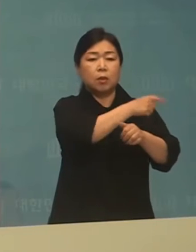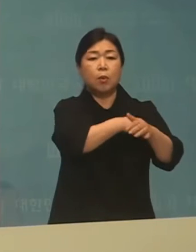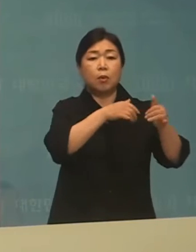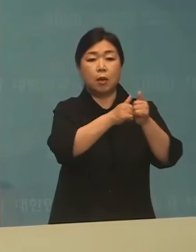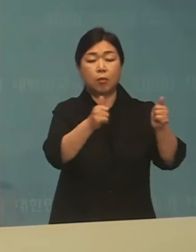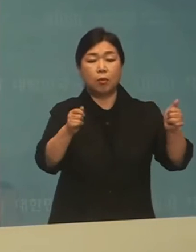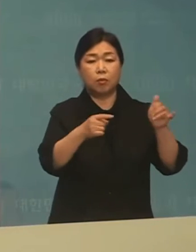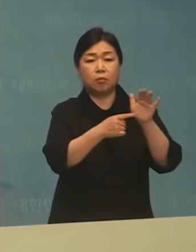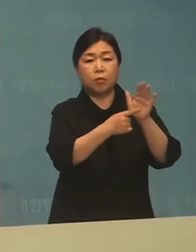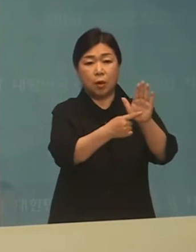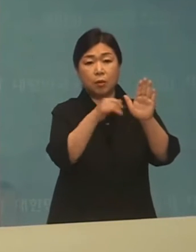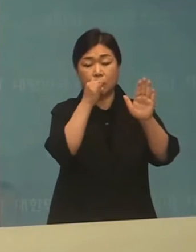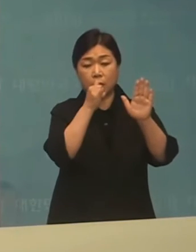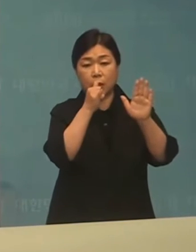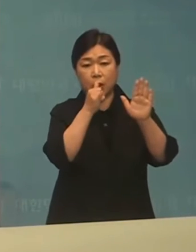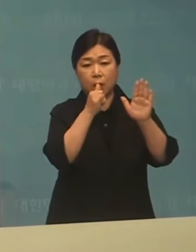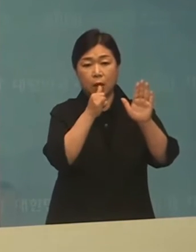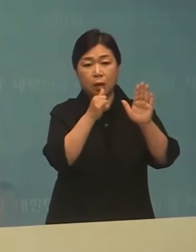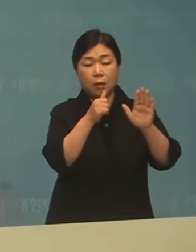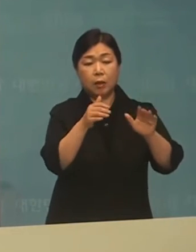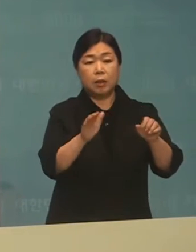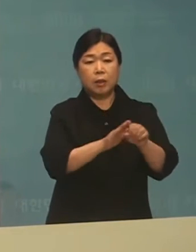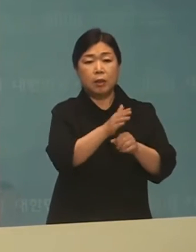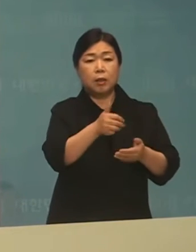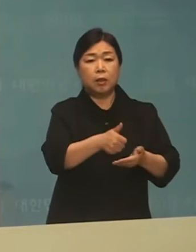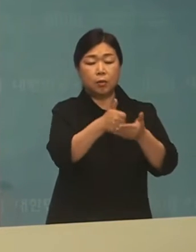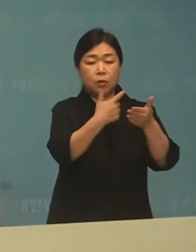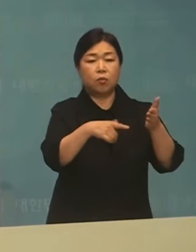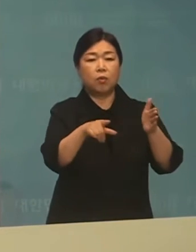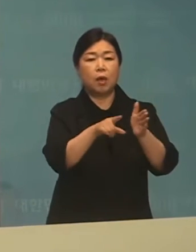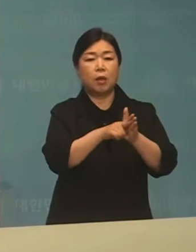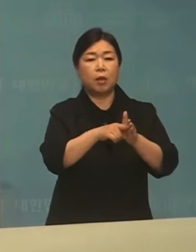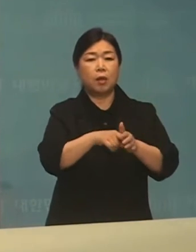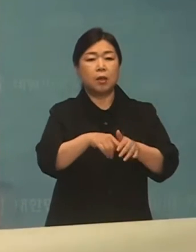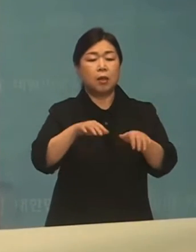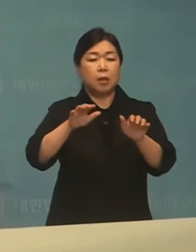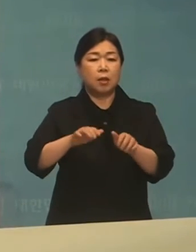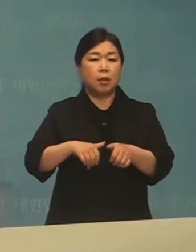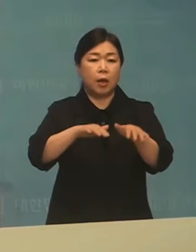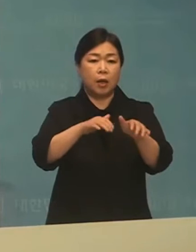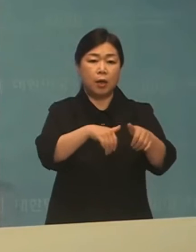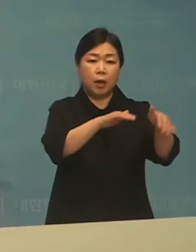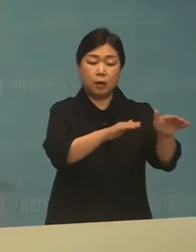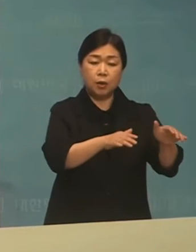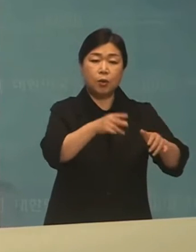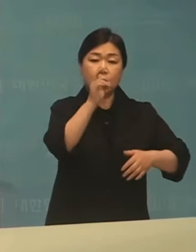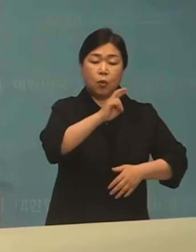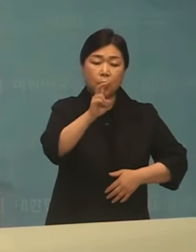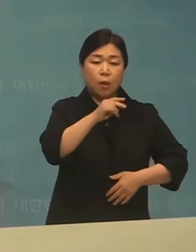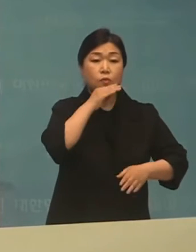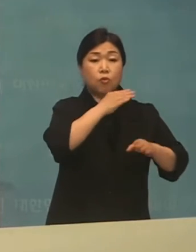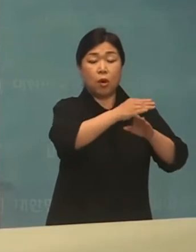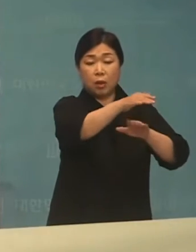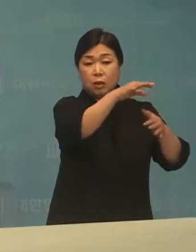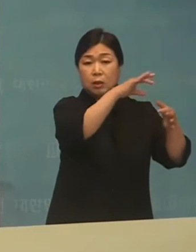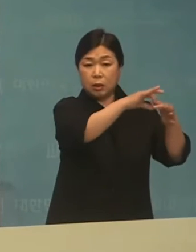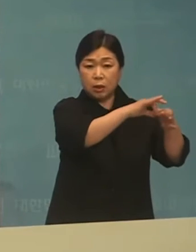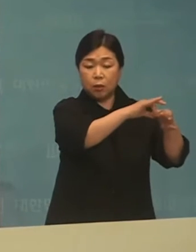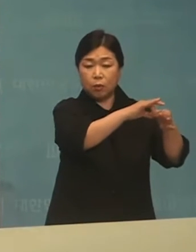그들은 이물관 행진곡이 북한 여론하면서 부르면 안 된다는